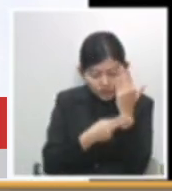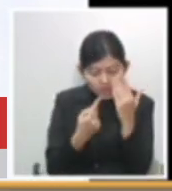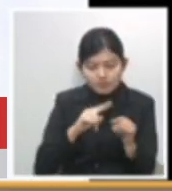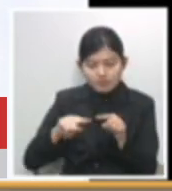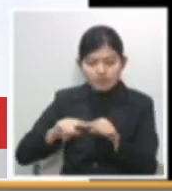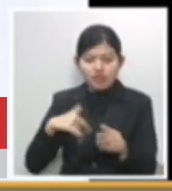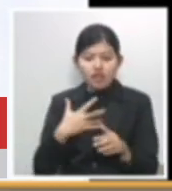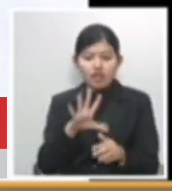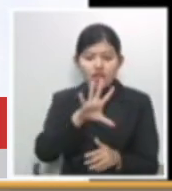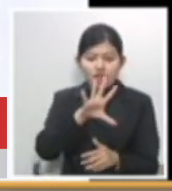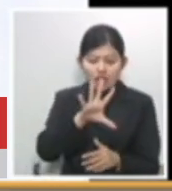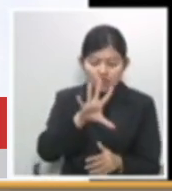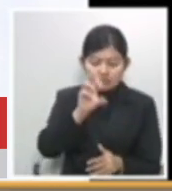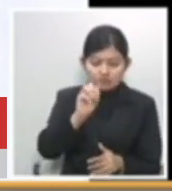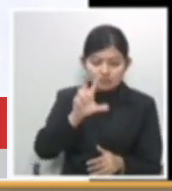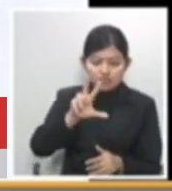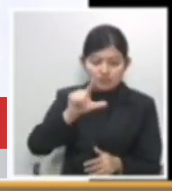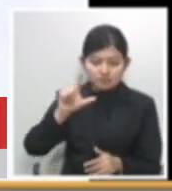าน